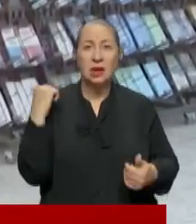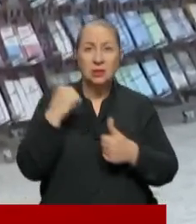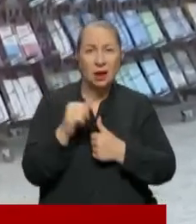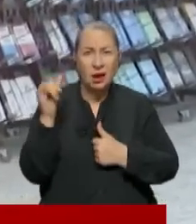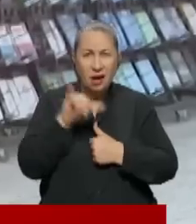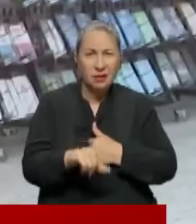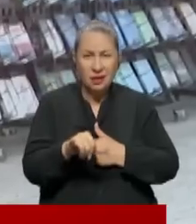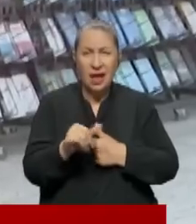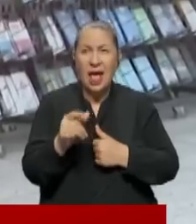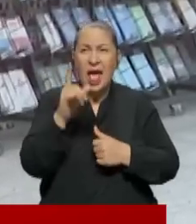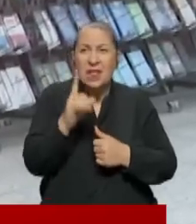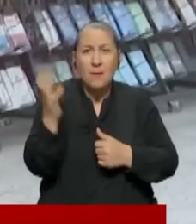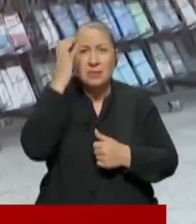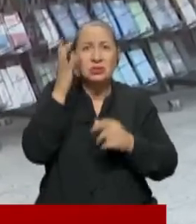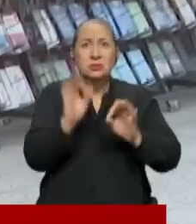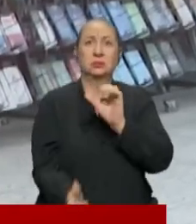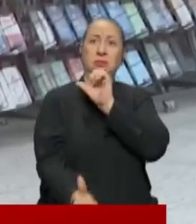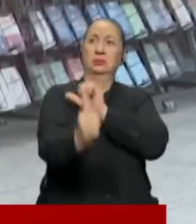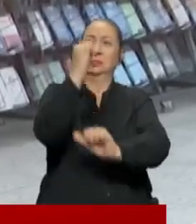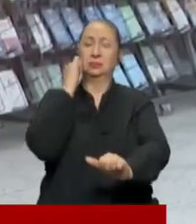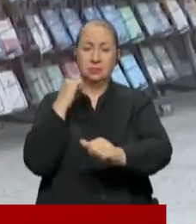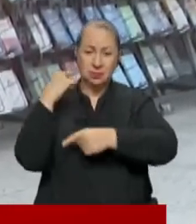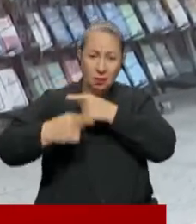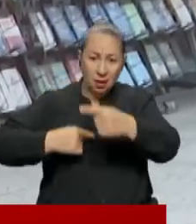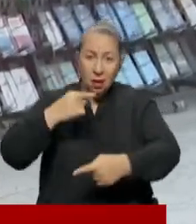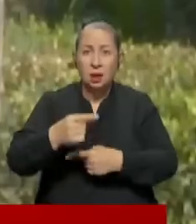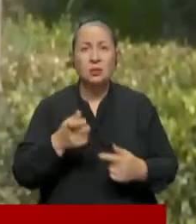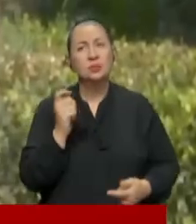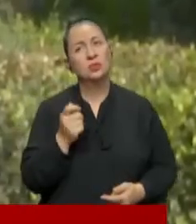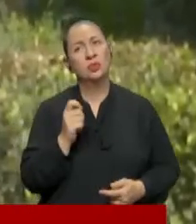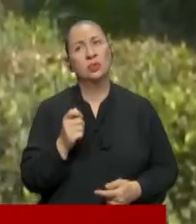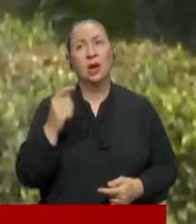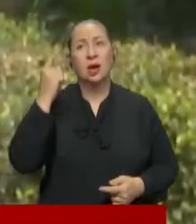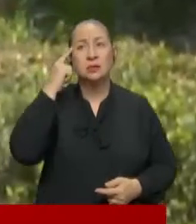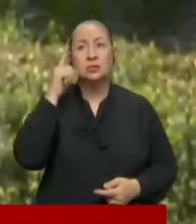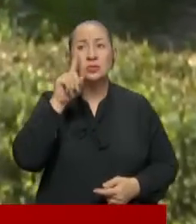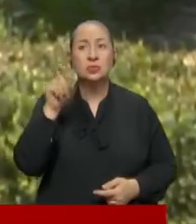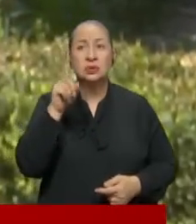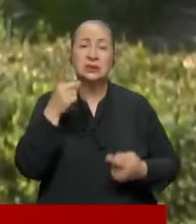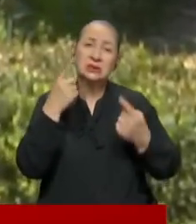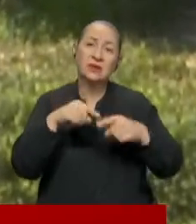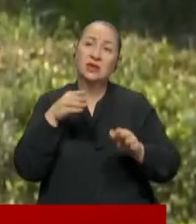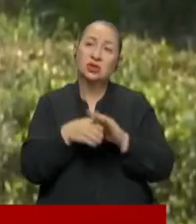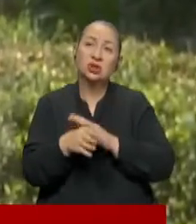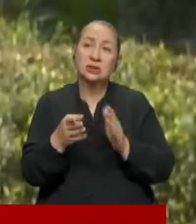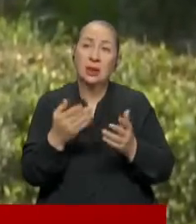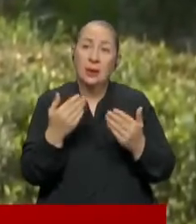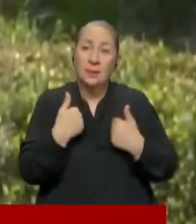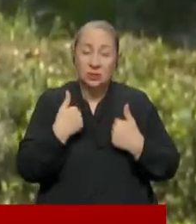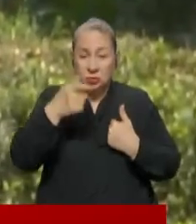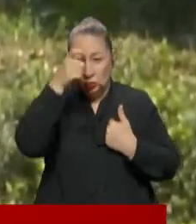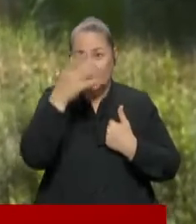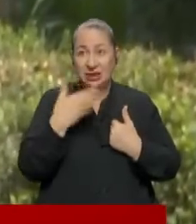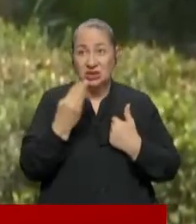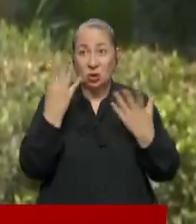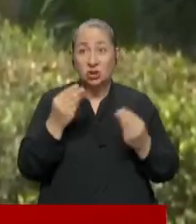tekrar her şey en baştan oldu. Yani zor. Aklımızda soru işaretleriyle gene sınava gireceğiz yani. Yani biz Türk